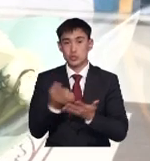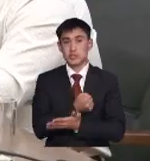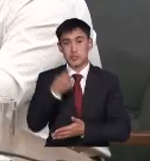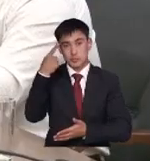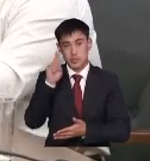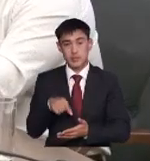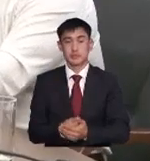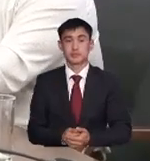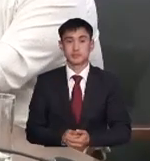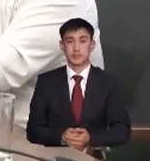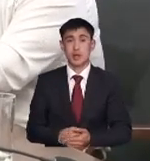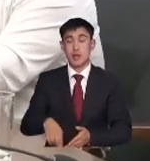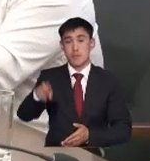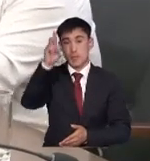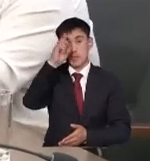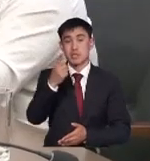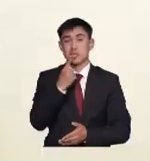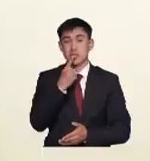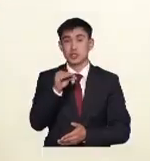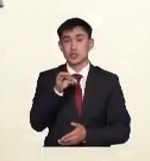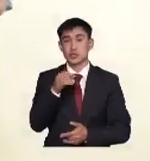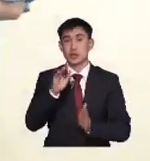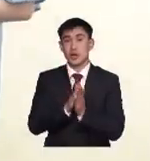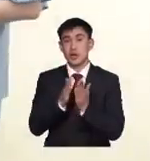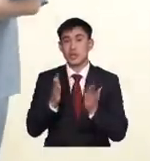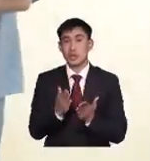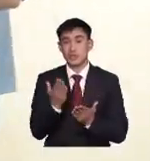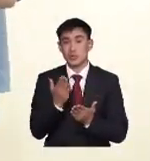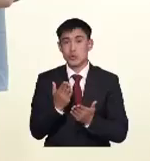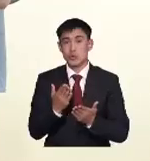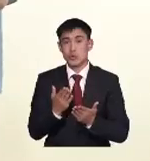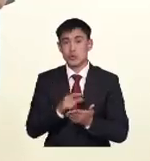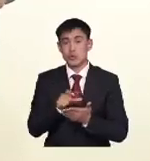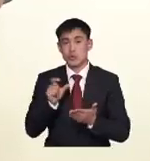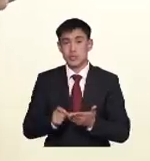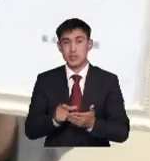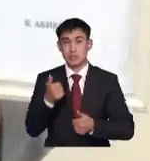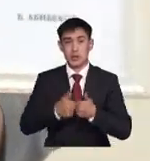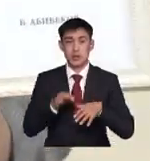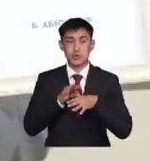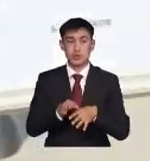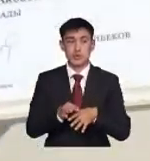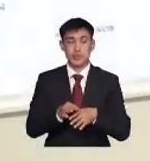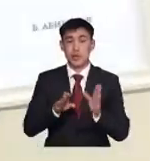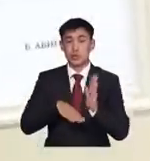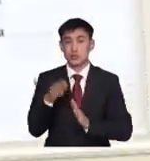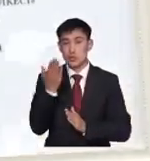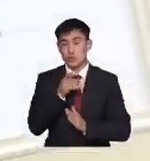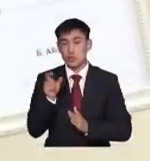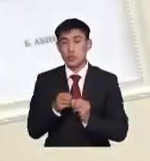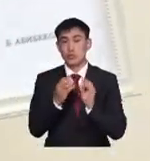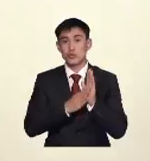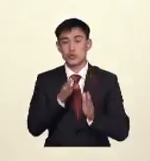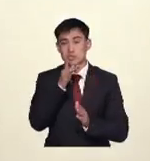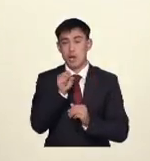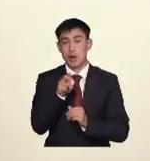білемін. Мемлекеттік тілмен қатар Жетісу кітап құмарлары өлкесі байқауы да қатар өтті. Үздік оқырман атағы 19 жастағы